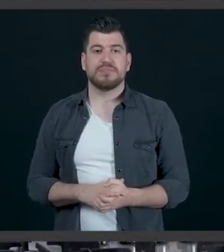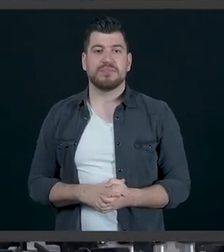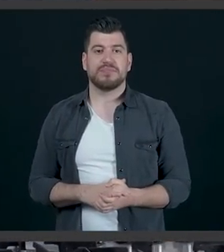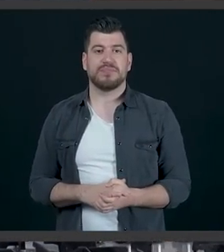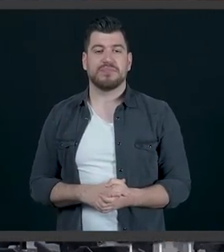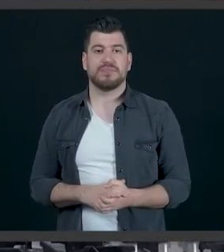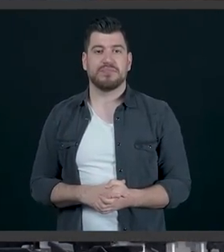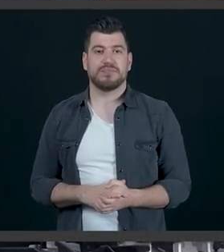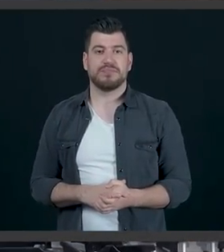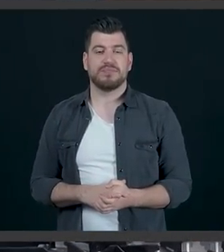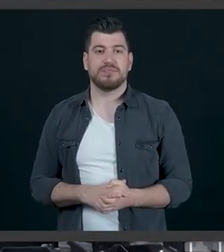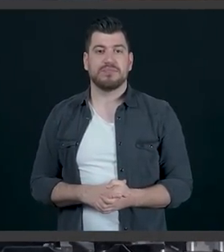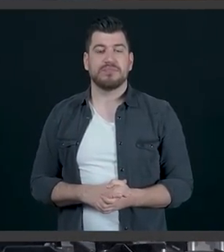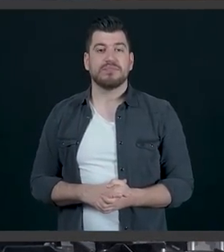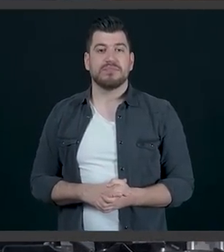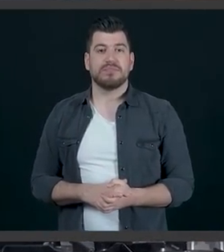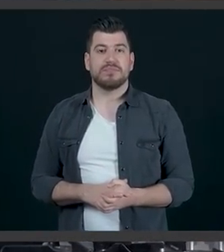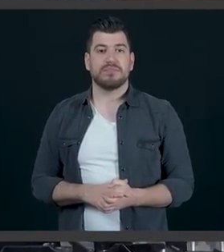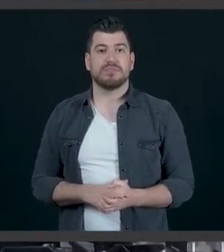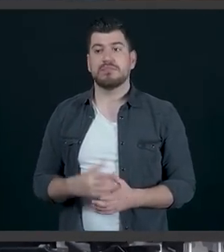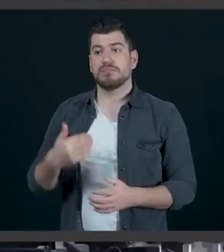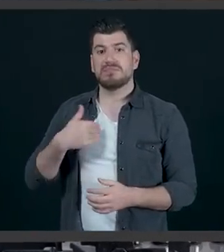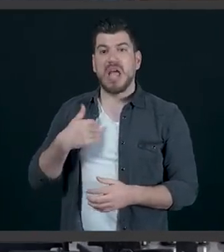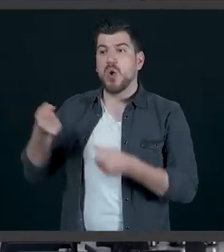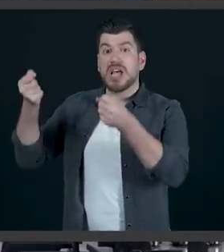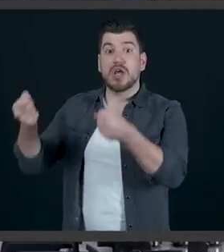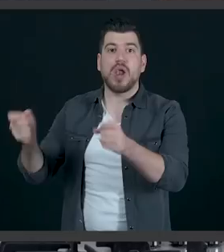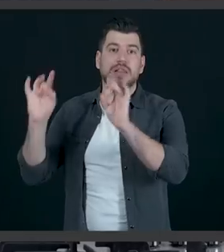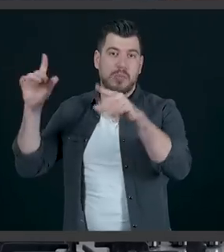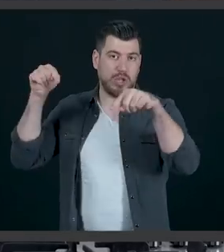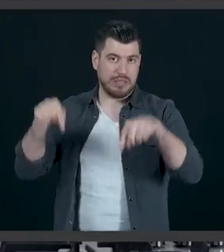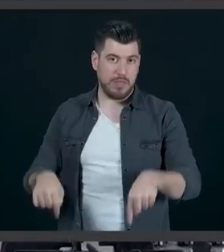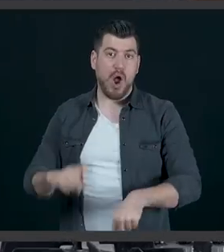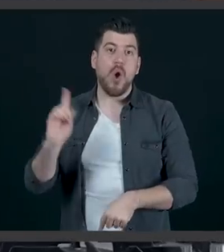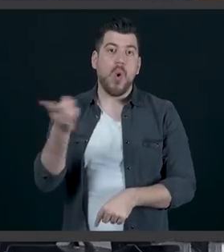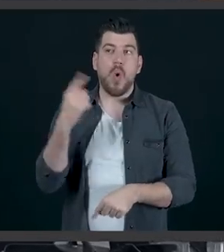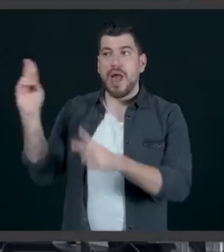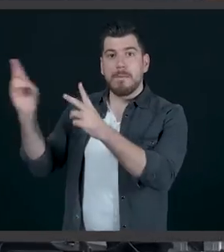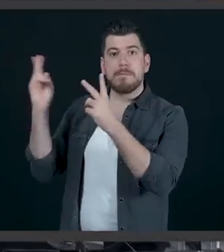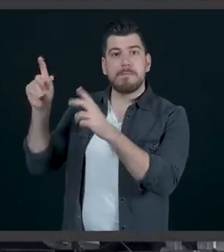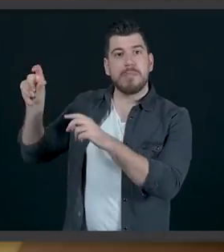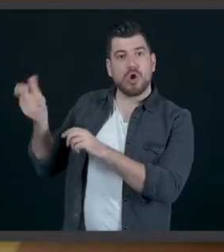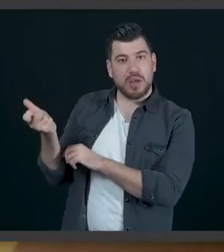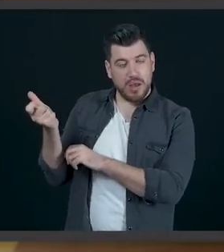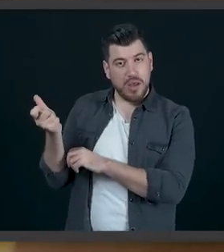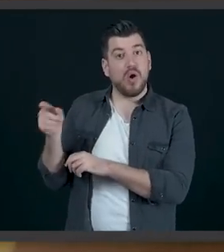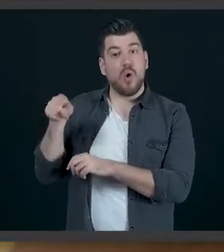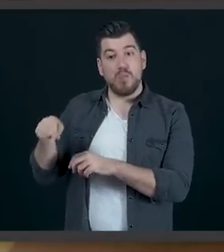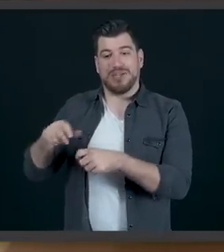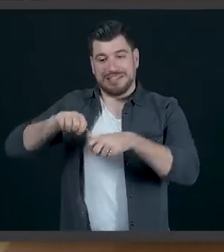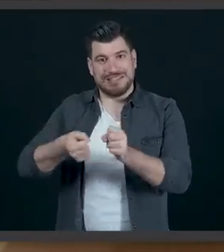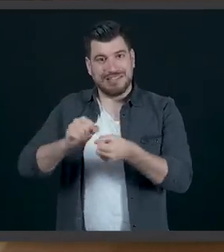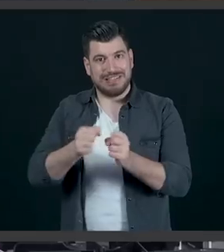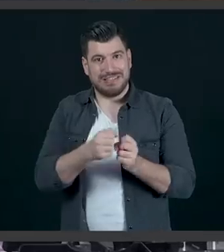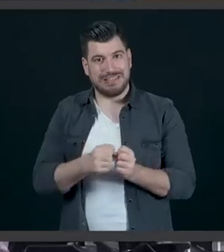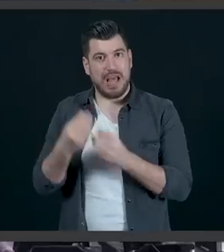και λιώνει πολύ εύκολα. Εγώ, γιατί δεν έχω βάλει καθόλου κατσαρόλα σήμερα, θα τα κάνω όλα στα μικροκύματα. Οπότε ψιλοκόβω τη σοκολάτα μου